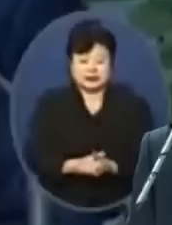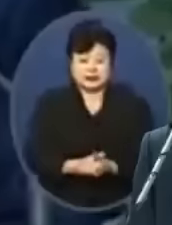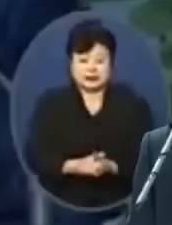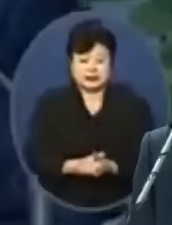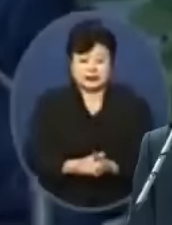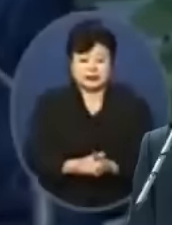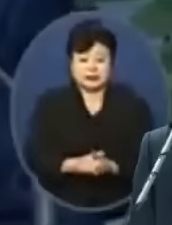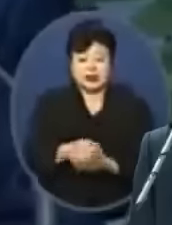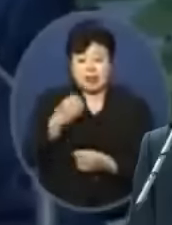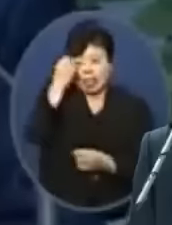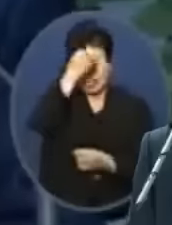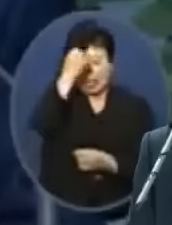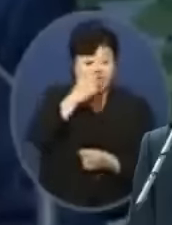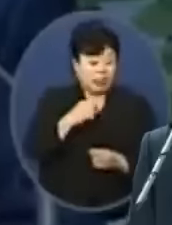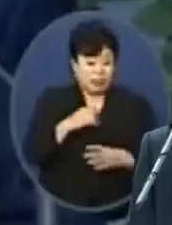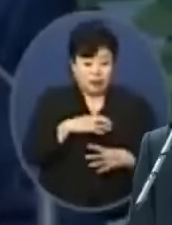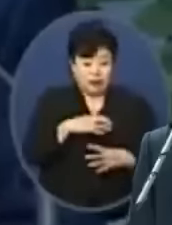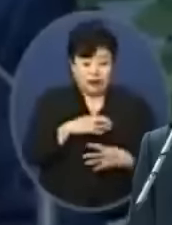의지럽지요.